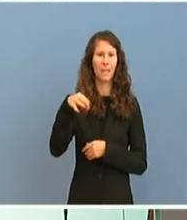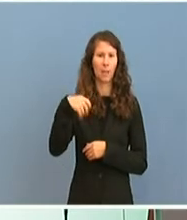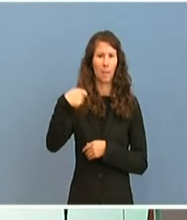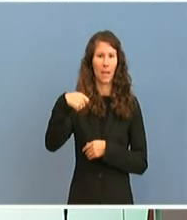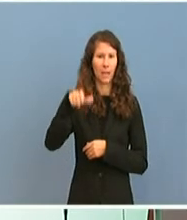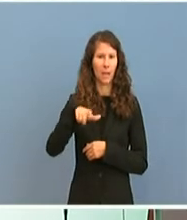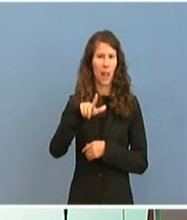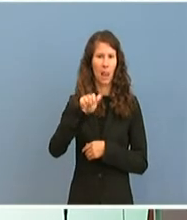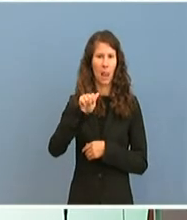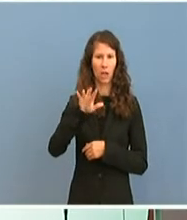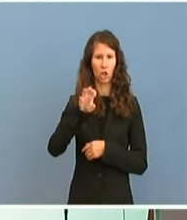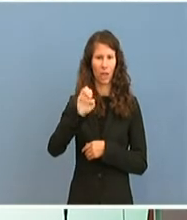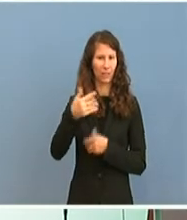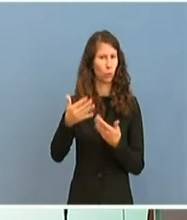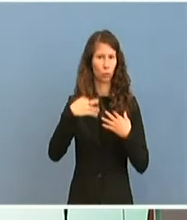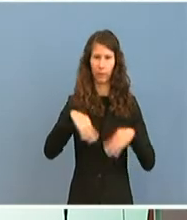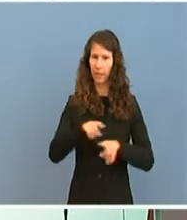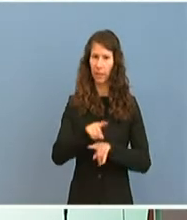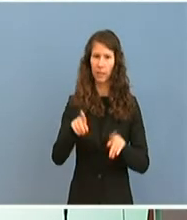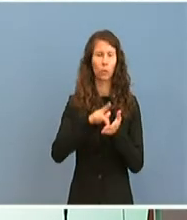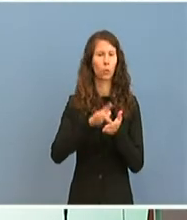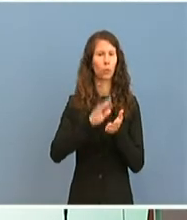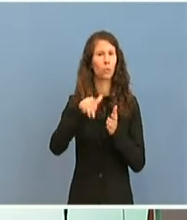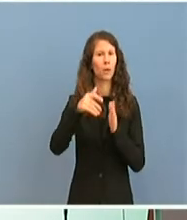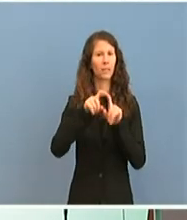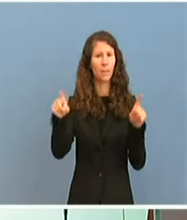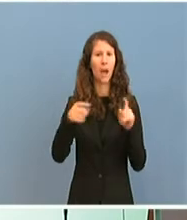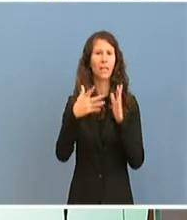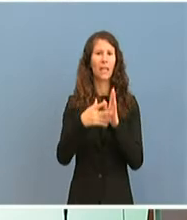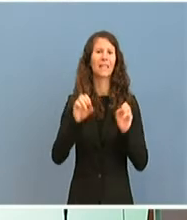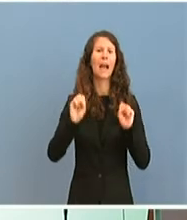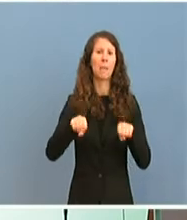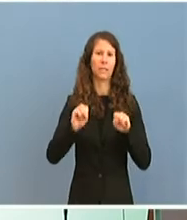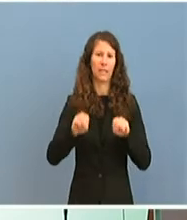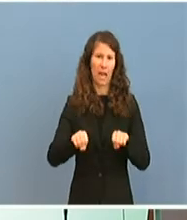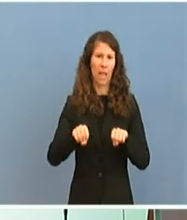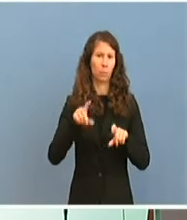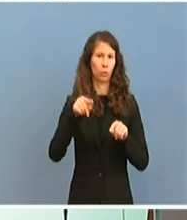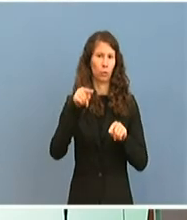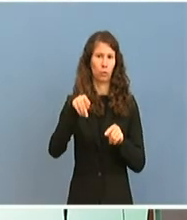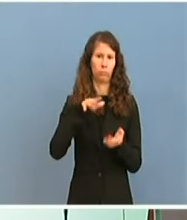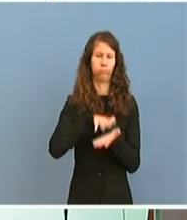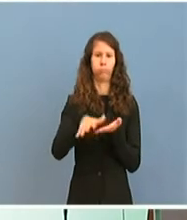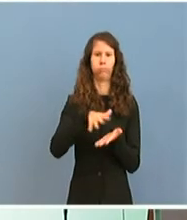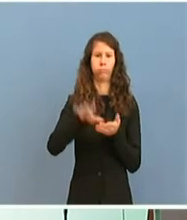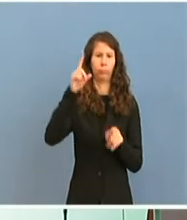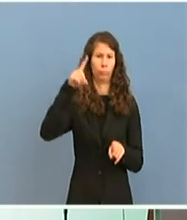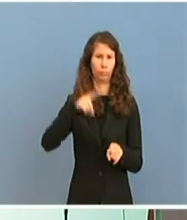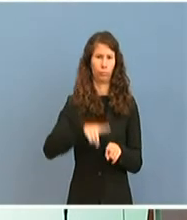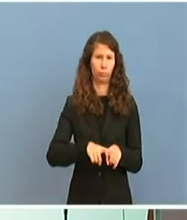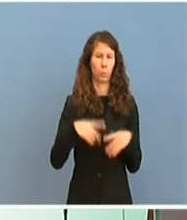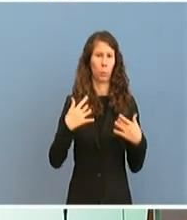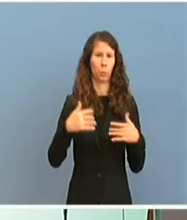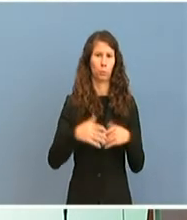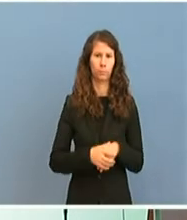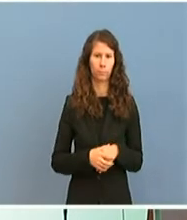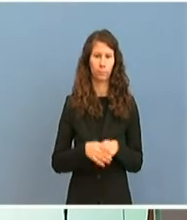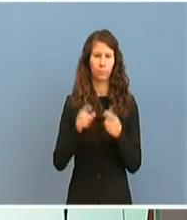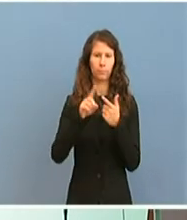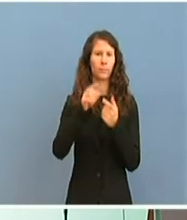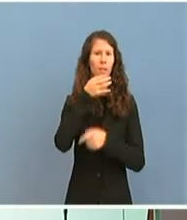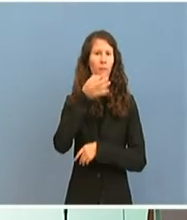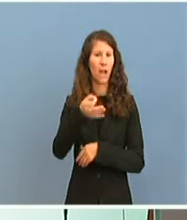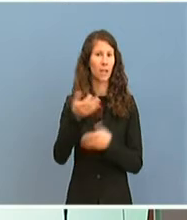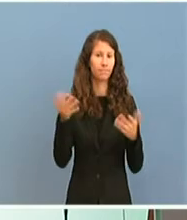zufrieden, weil es ja auch um die Testkapazitäten geht, die damit aufgebraucht werden. Und eine zweite Frage dazu, es wird ja auch